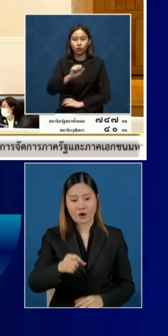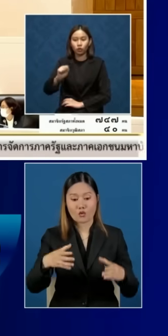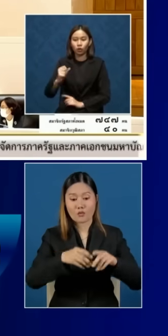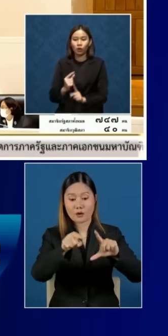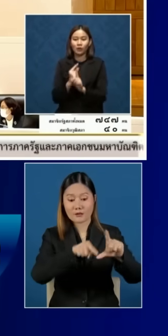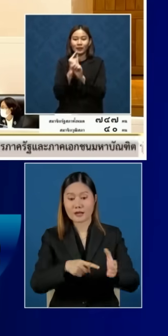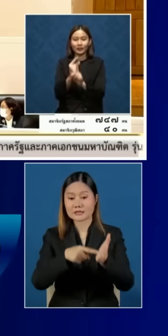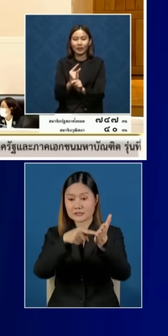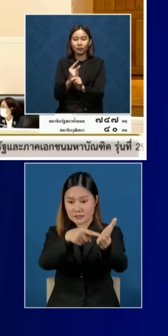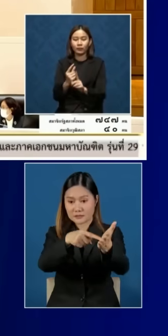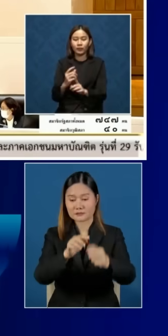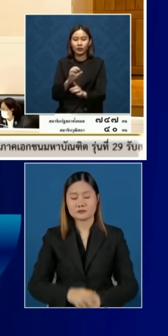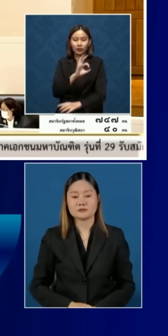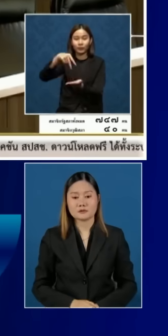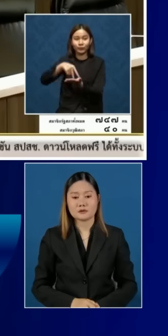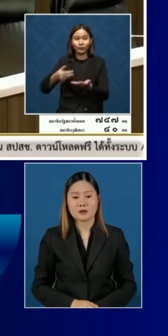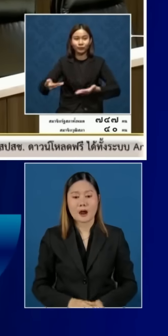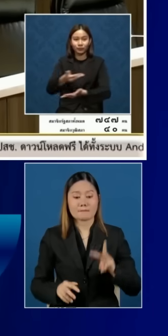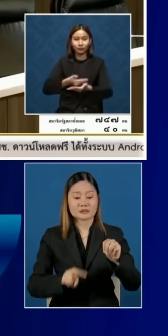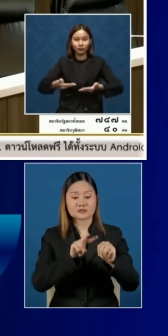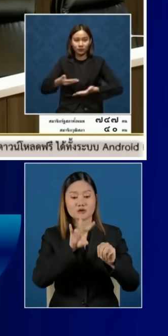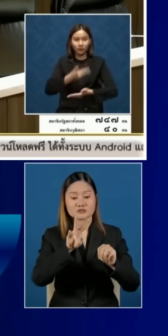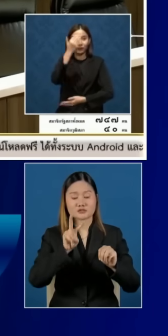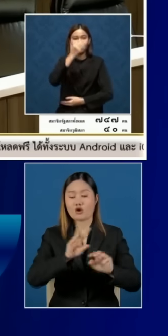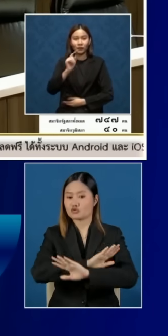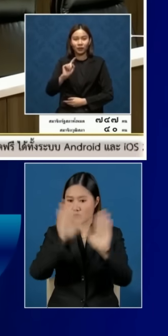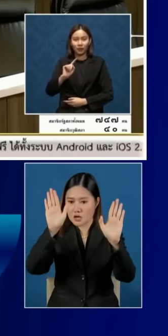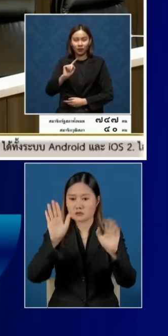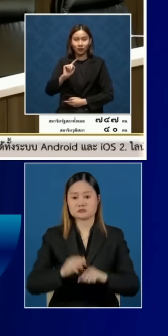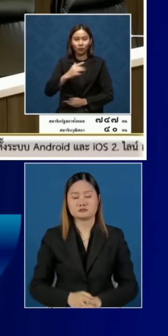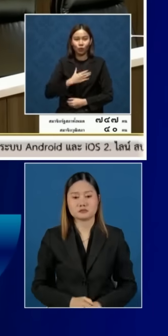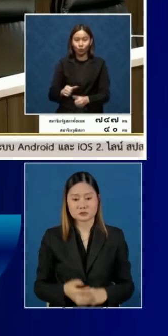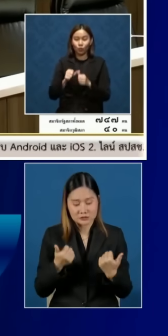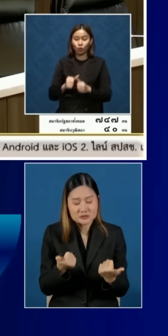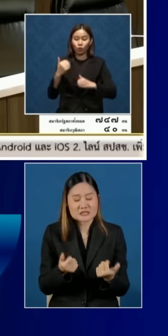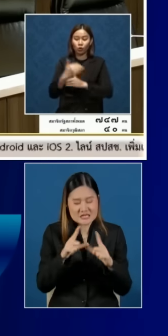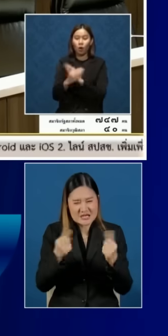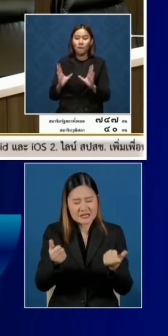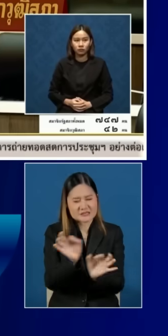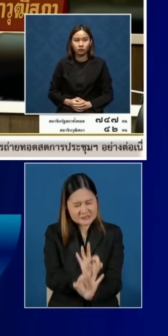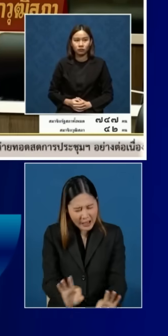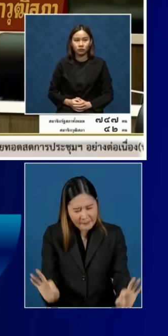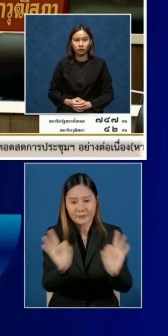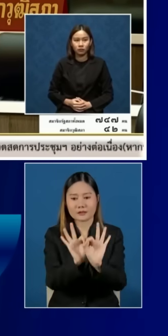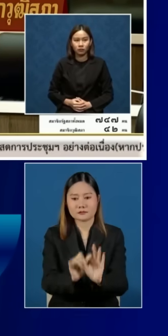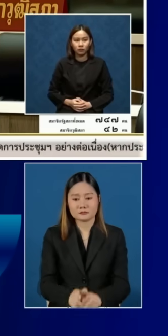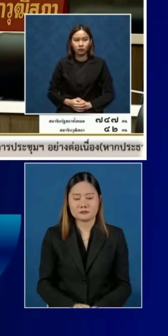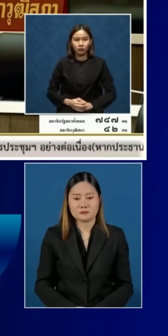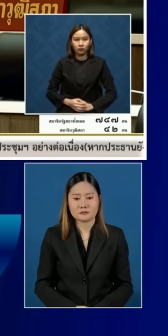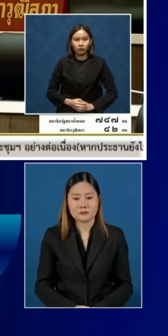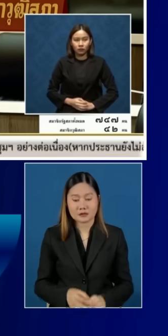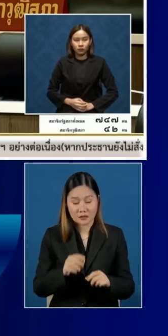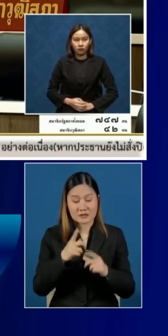กลเนี่ยได้ยื่นเสนอไปก็คือการยกเลิกมาตรา272นะครับซึ่งเรื่องนี้มีความสำคัญมากๆโดยเฉพาะในสถานการณ์ปัจจุ